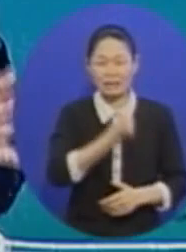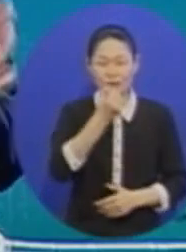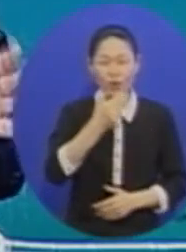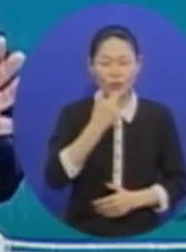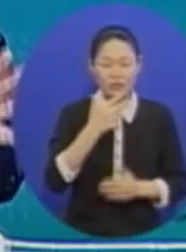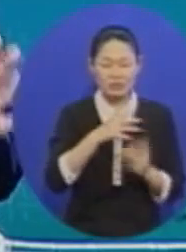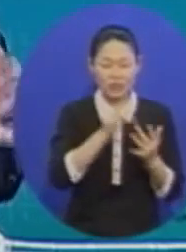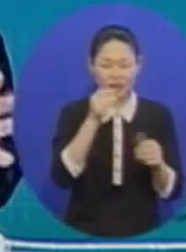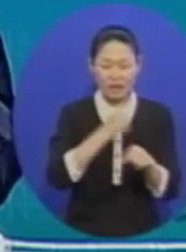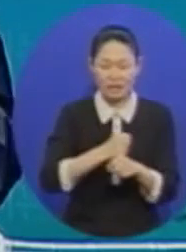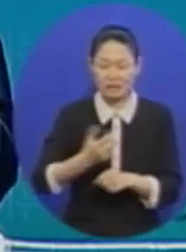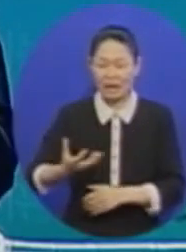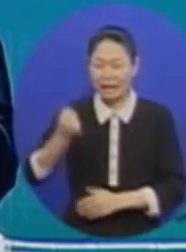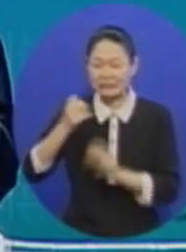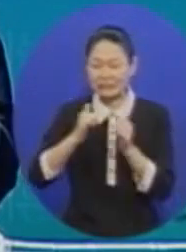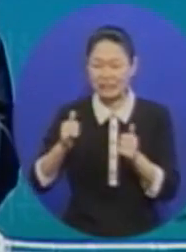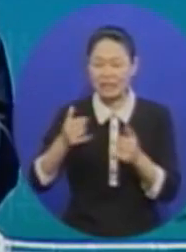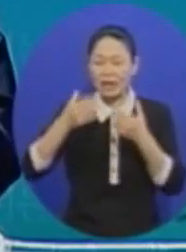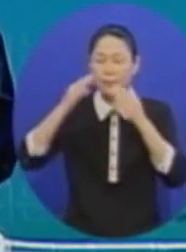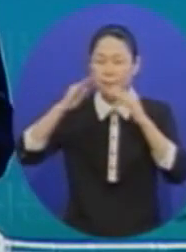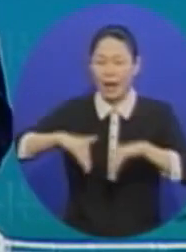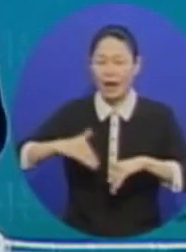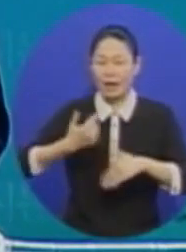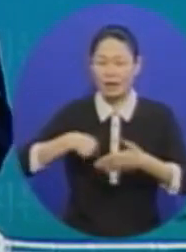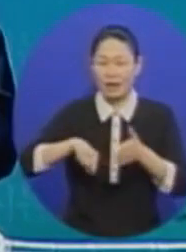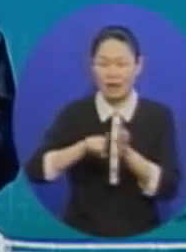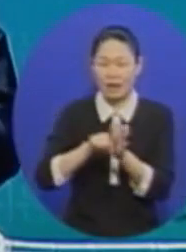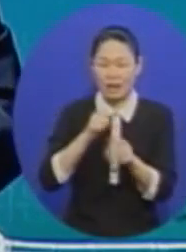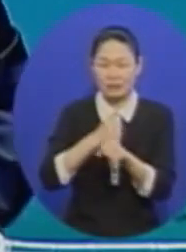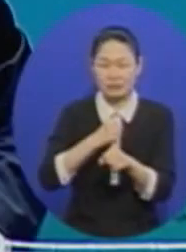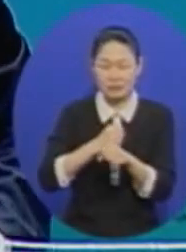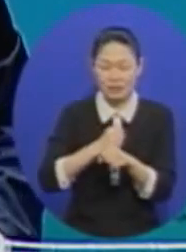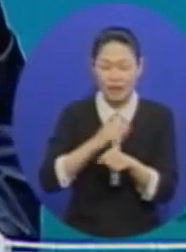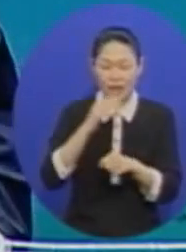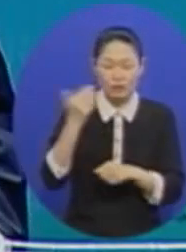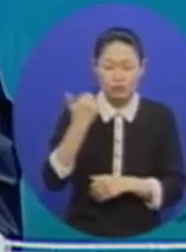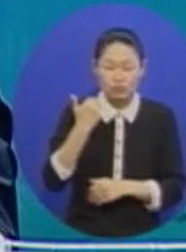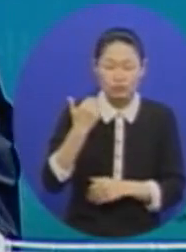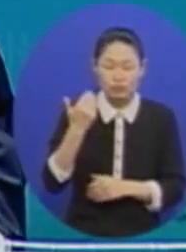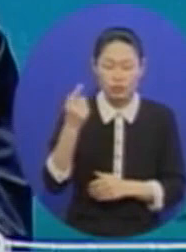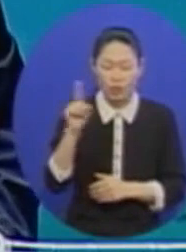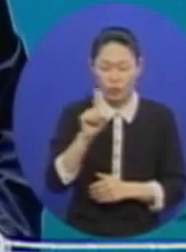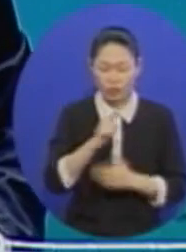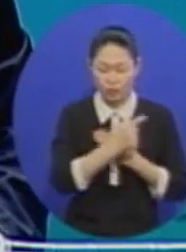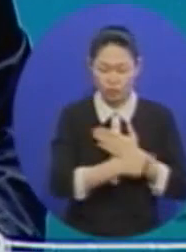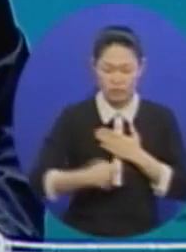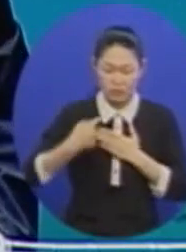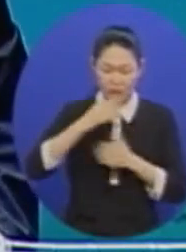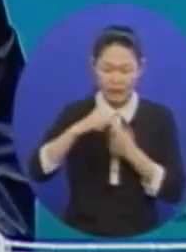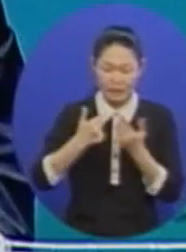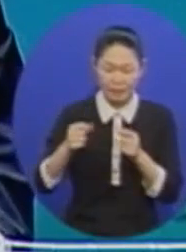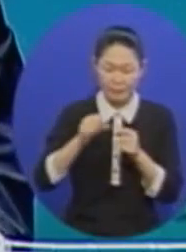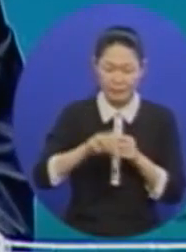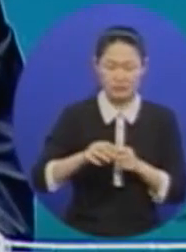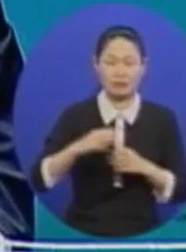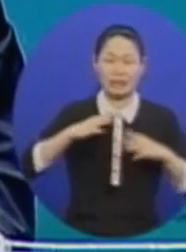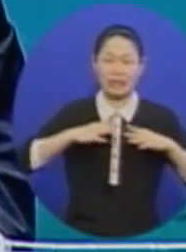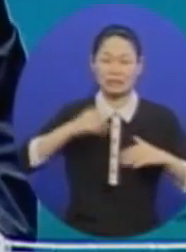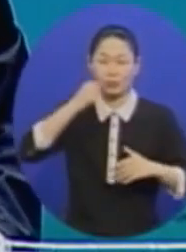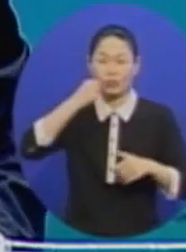있는 것들을 피하려 하시나니 이는 아무 육체도 하나님 앞에서 자랑하지 못하게 하려 하십니다